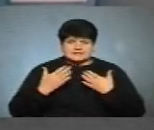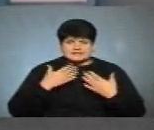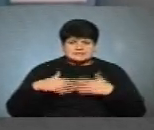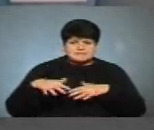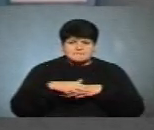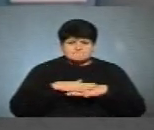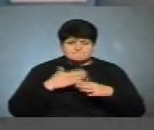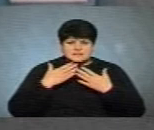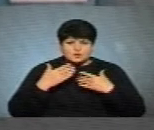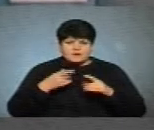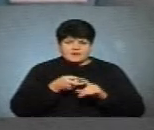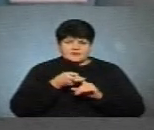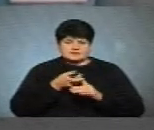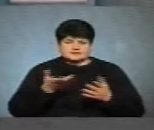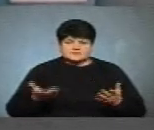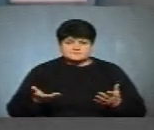спілкувалося, стикалося.